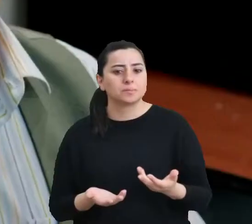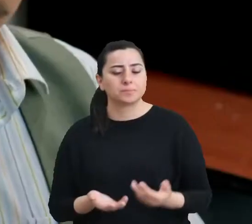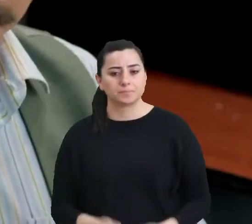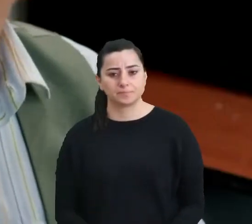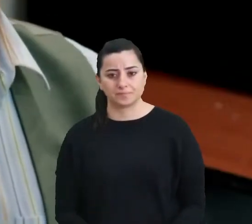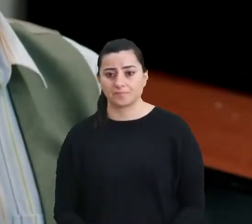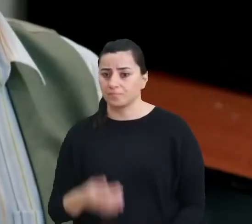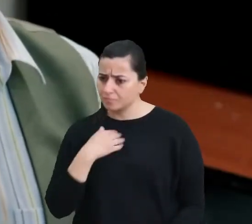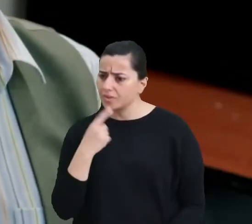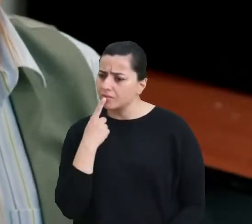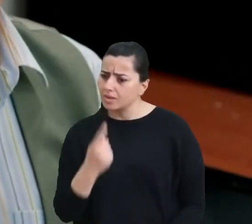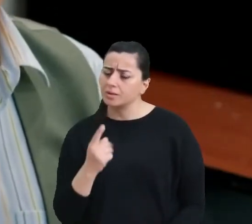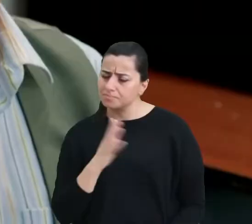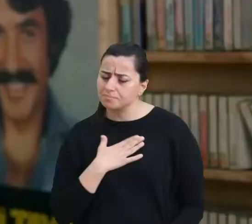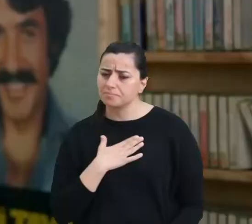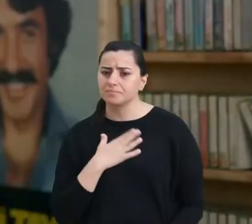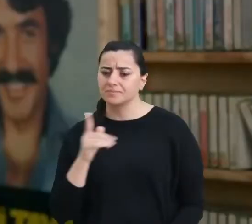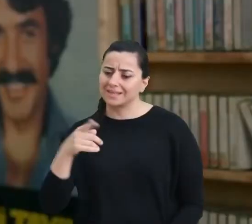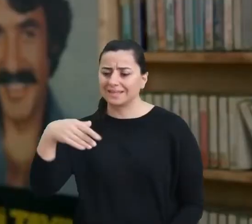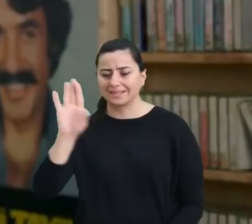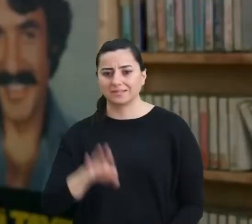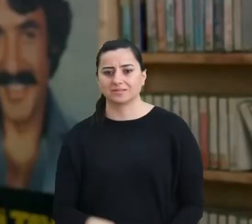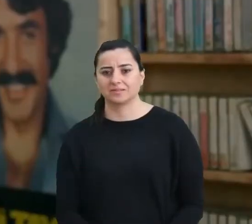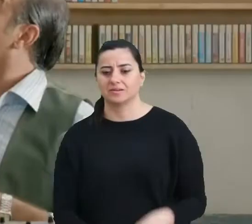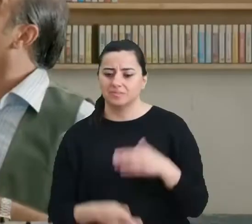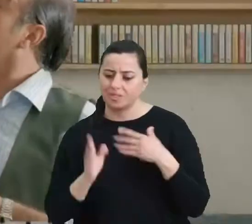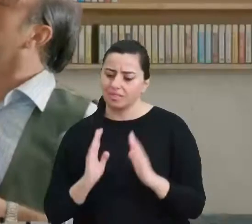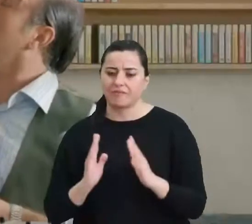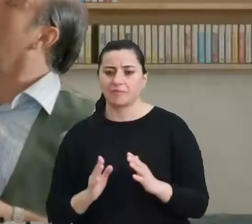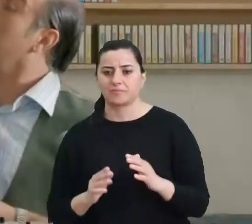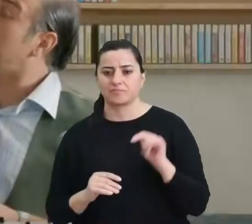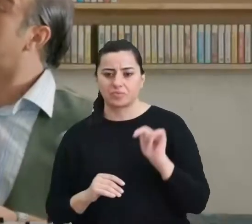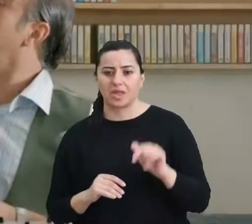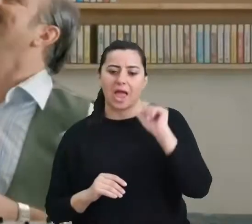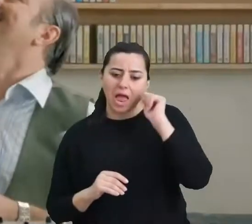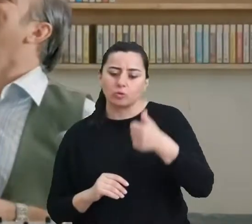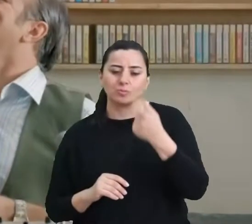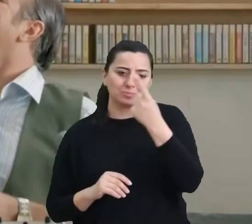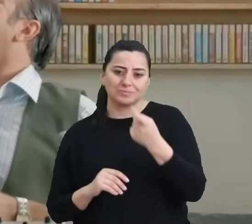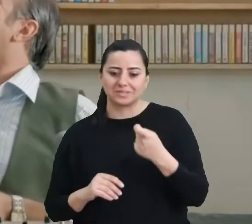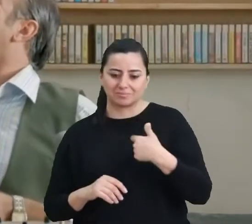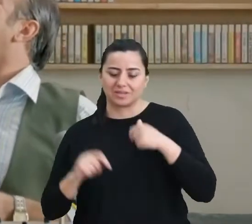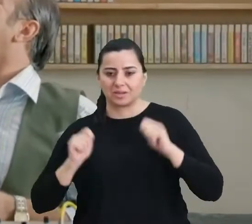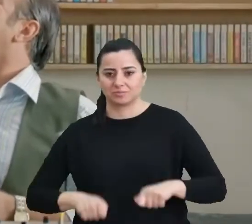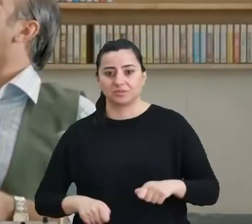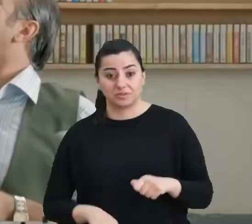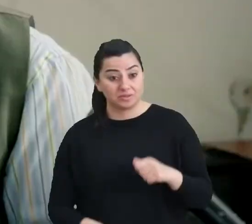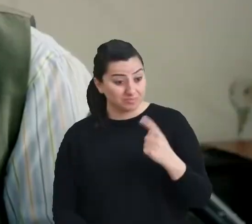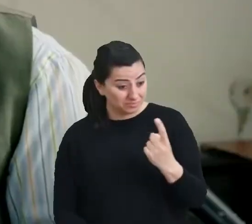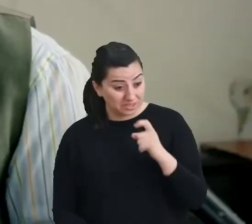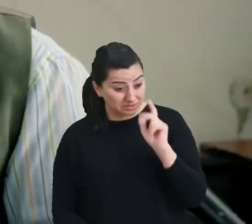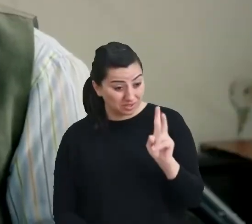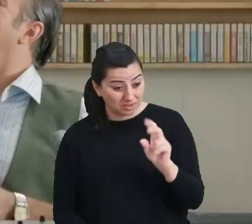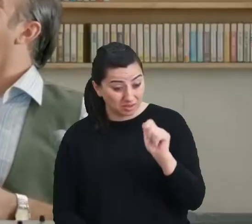ki. Ben diye veririm oğlum. Ben diyeyim. Hadi sen çık. Ben devam edeceğim. Bundan sonra da her gün bir saat yayın yapacağım. Yayın